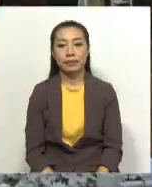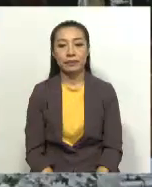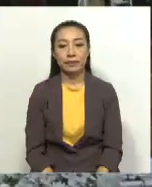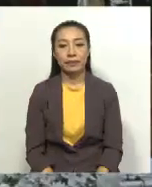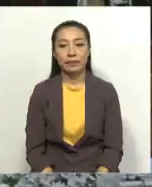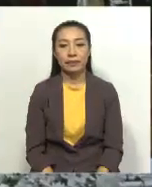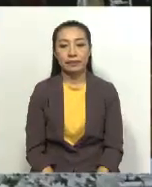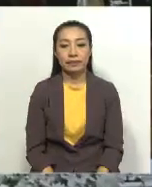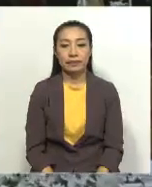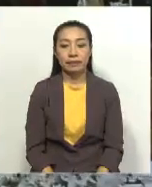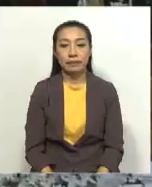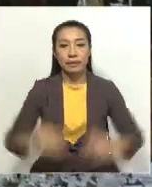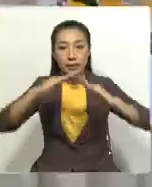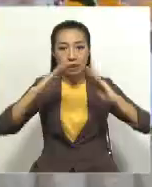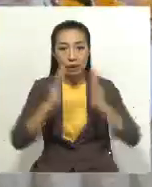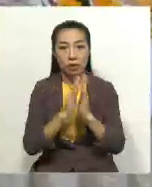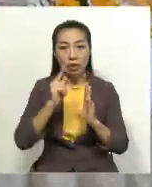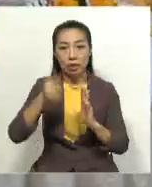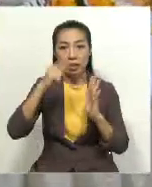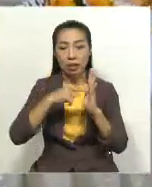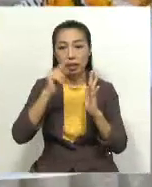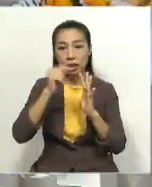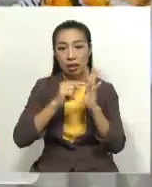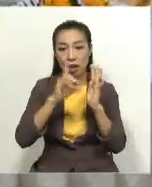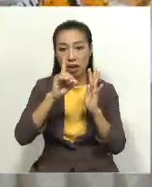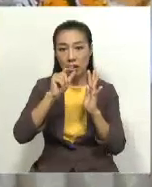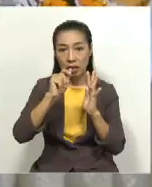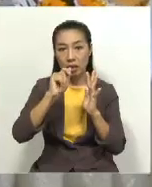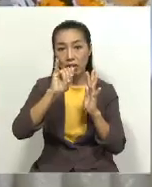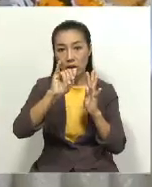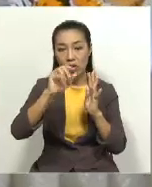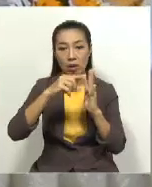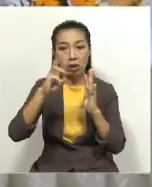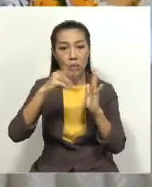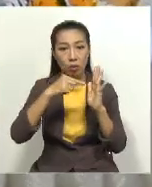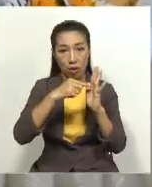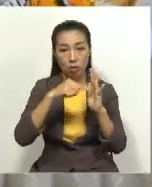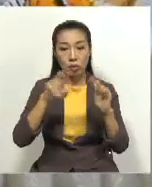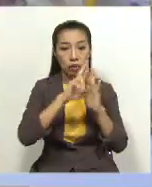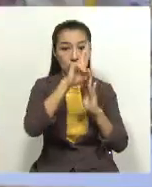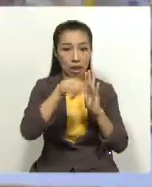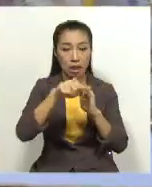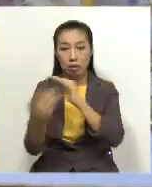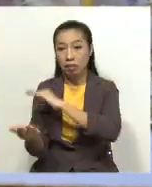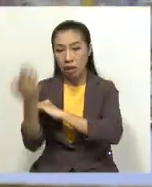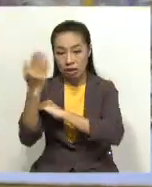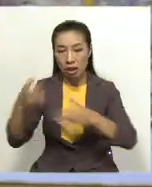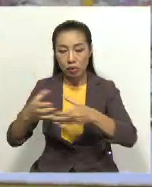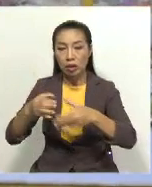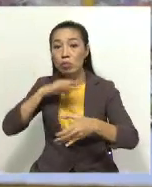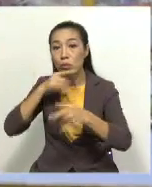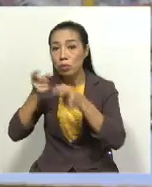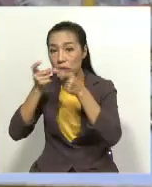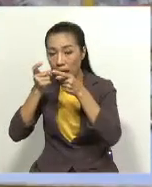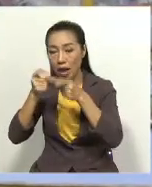ครับที่วัดพระธาตุดอยเวาอำเภอแม่สายจังหวัดเชียงรายนะครับในช่วงเช้าที่ผ่านมาน้องๆทีมฟุตบอลหมูป่าอะคาเดมี่พร้อมด้วยโค้ช